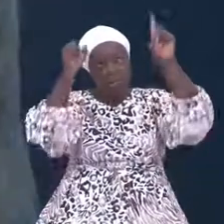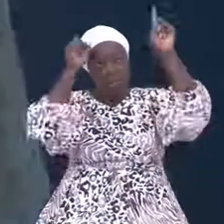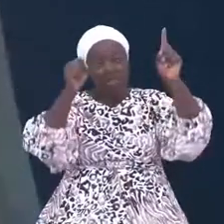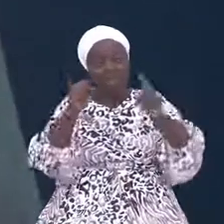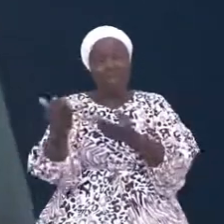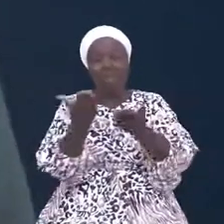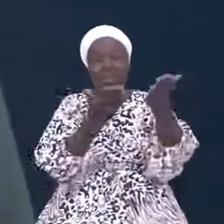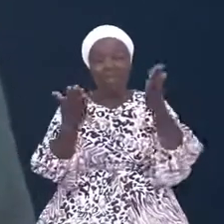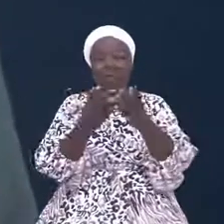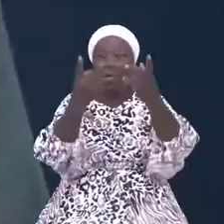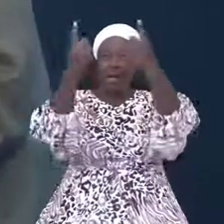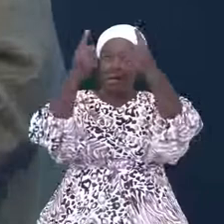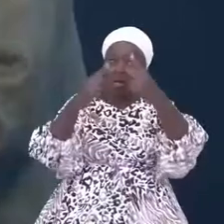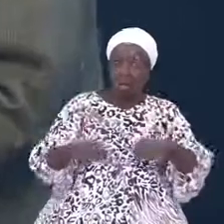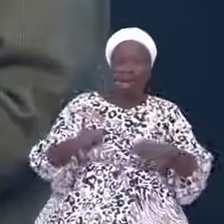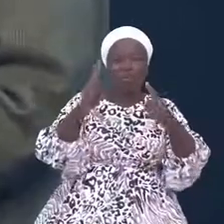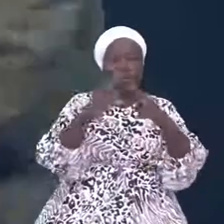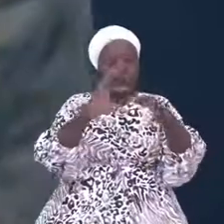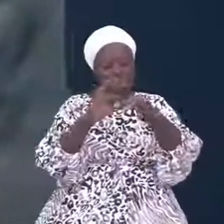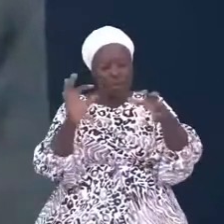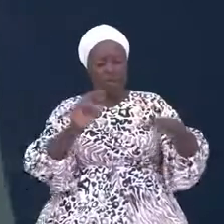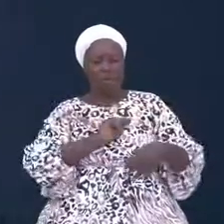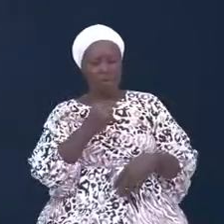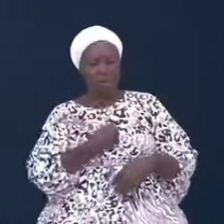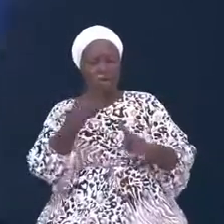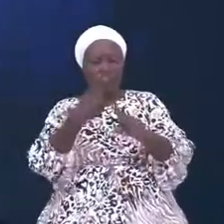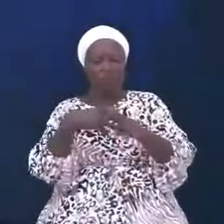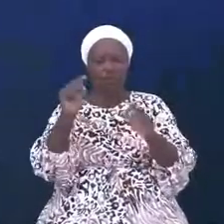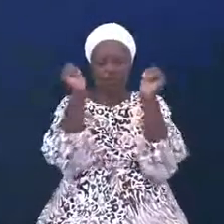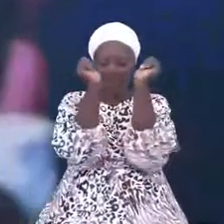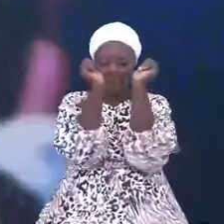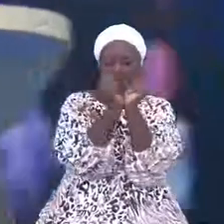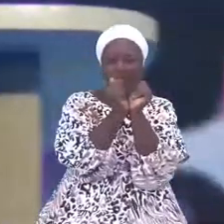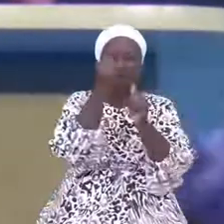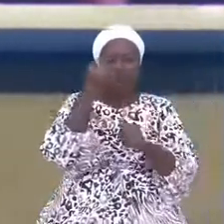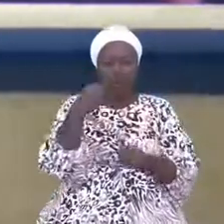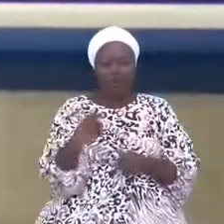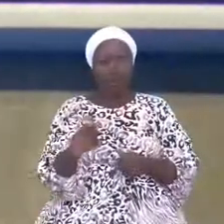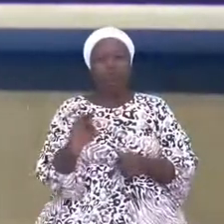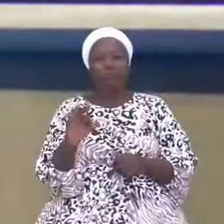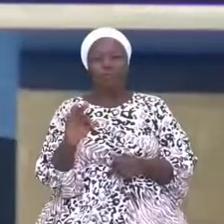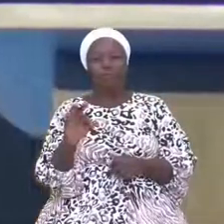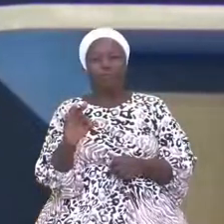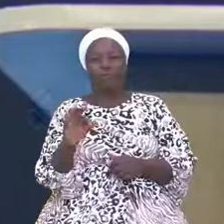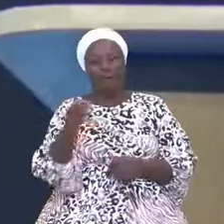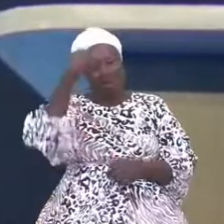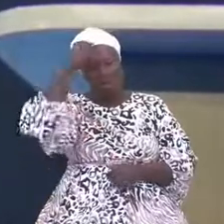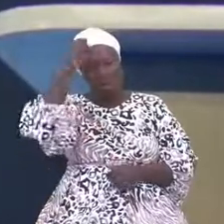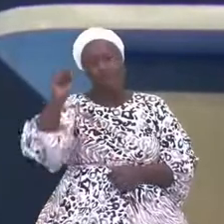sa puissance, son sacrifice est venu nous libérer